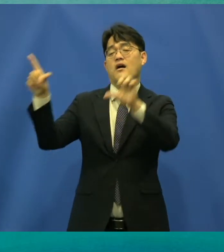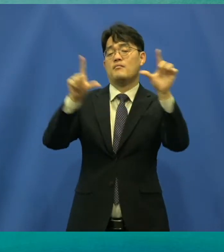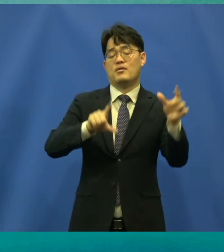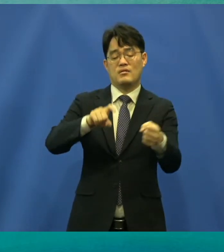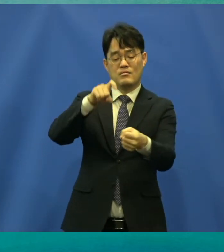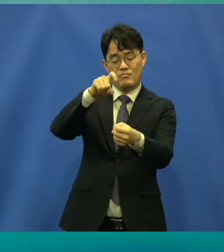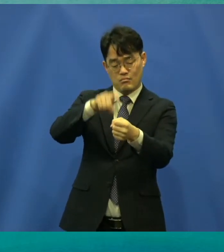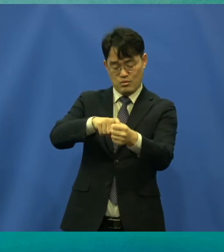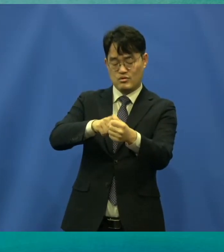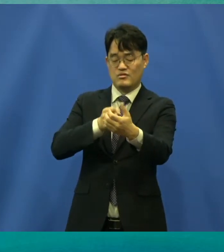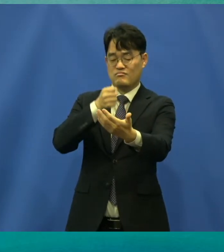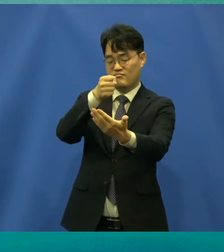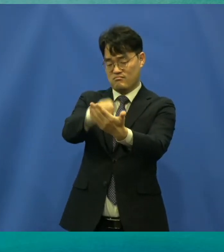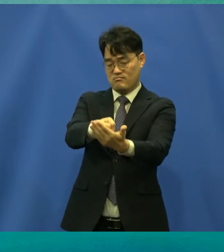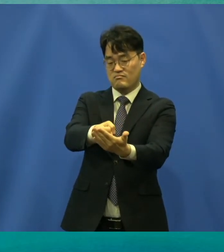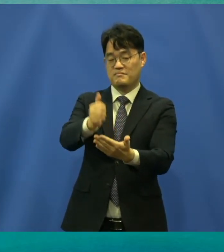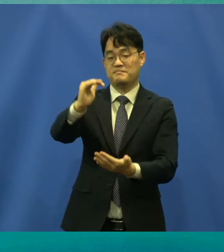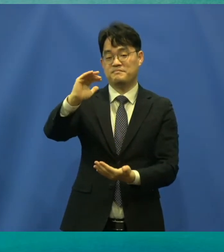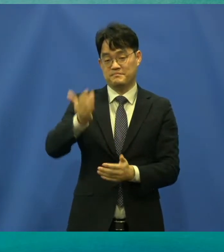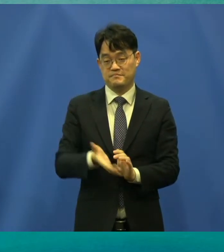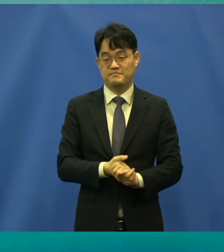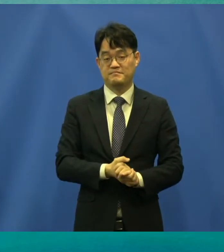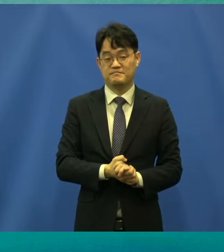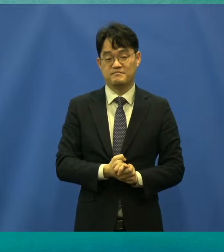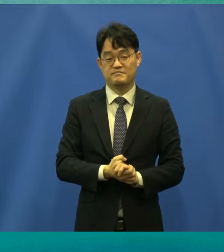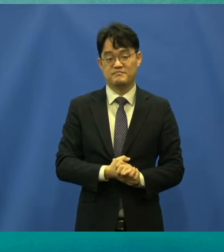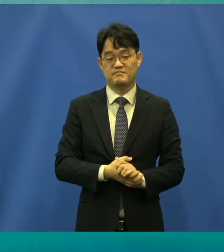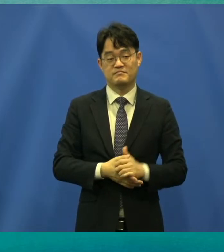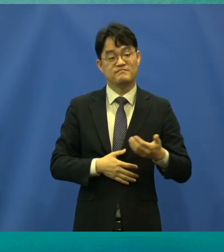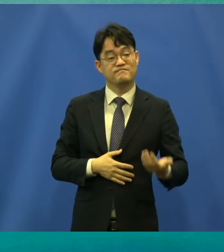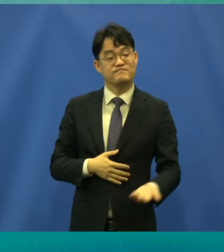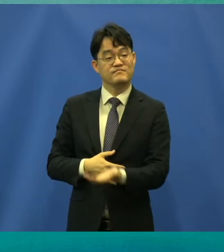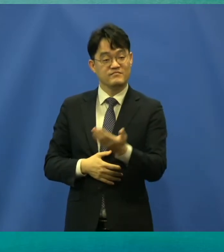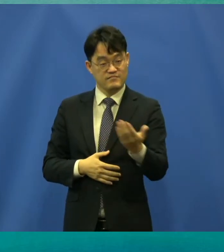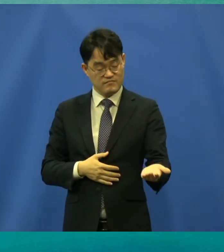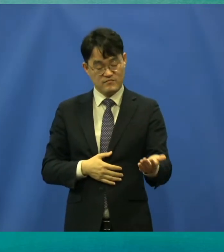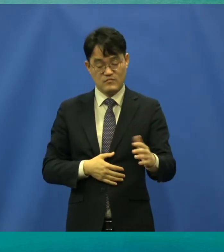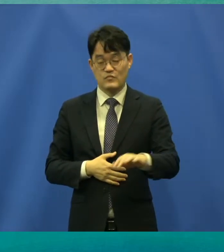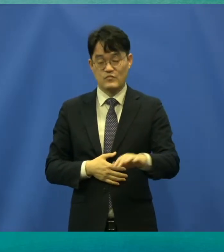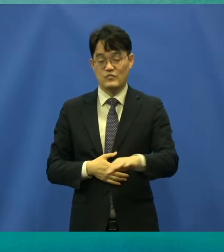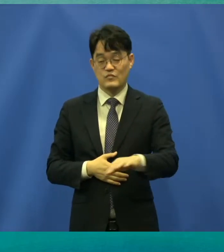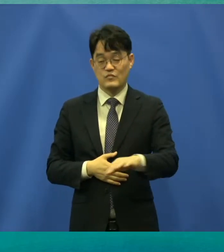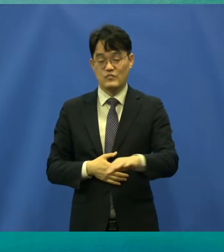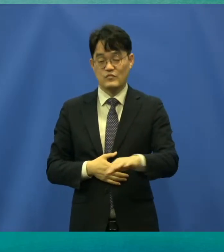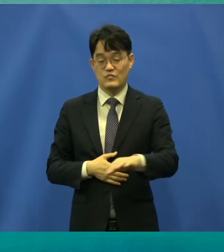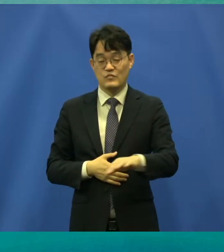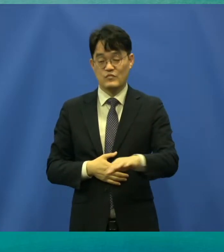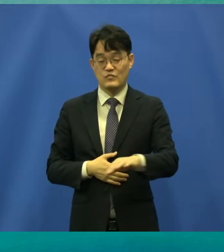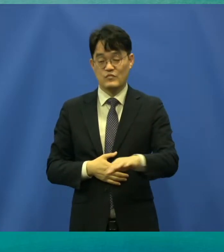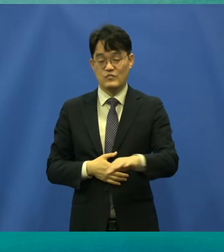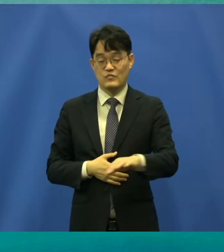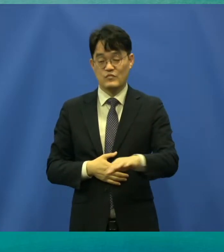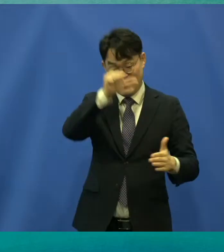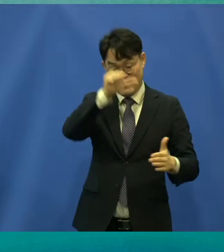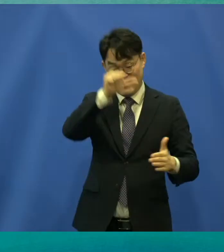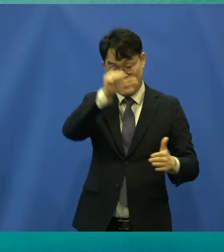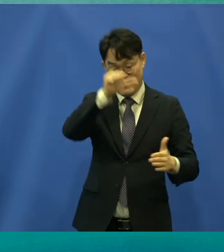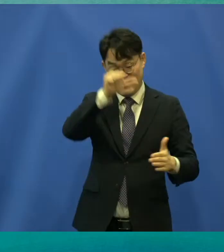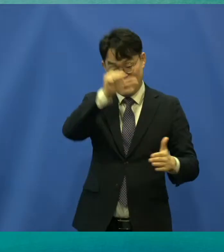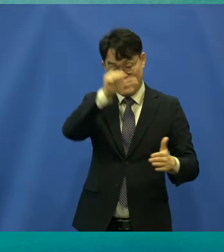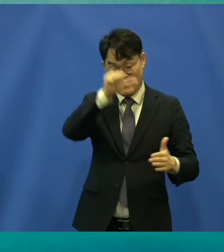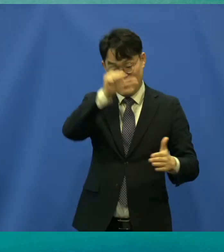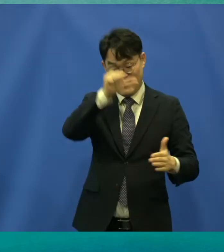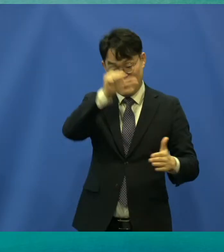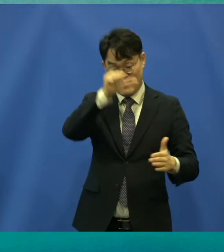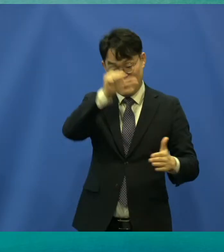여러분, 우리의 인생의 가장 큰 사건을 말한다면 첫 번째는 구원 사건입니다. 그리고 두 번째는 구원 그